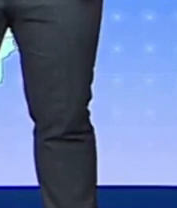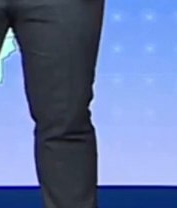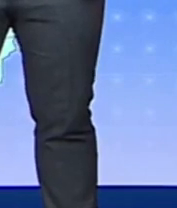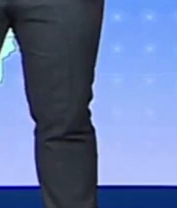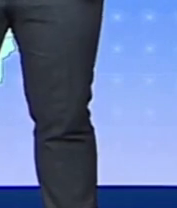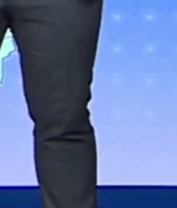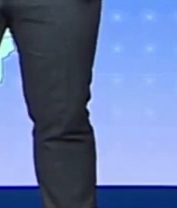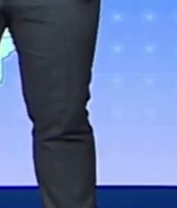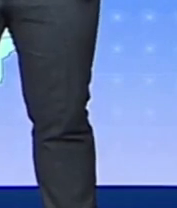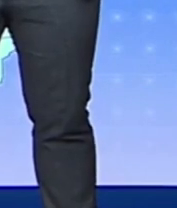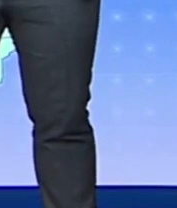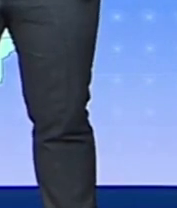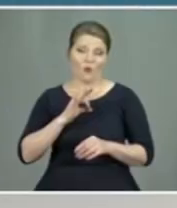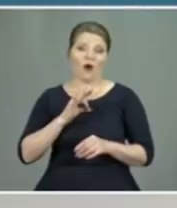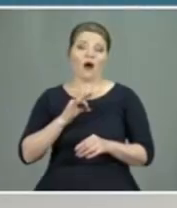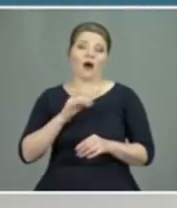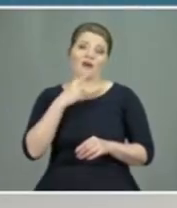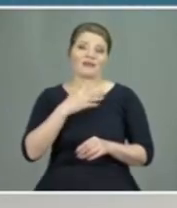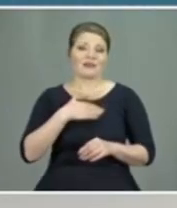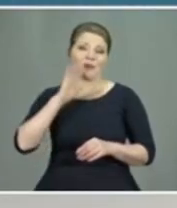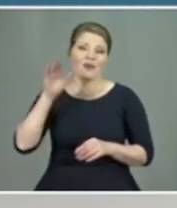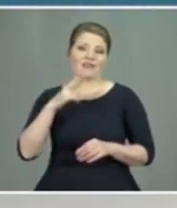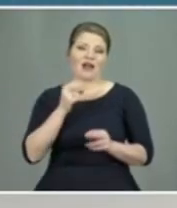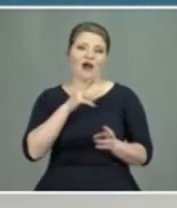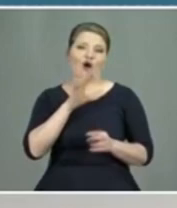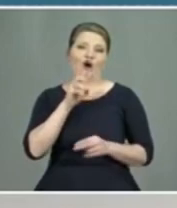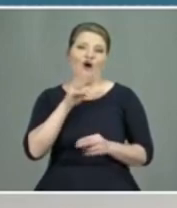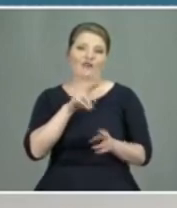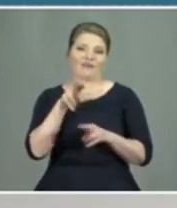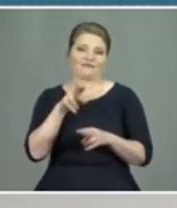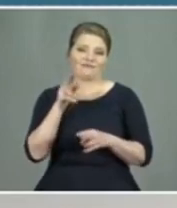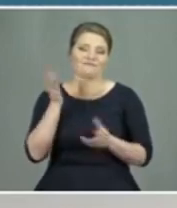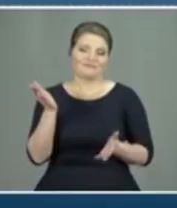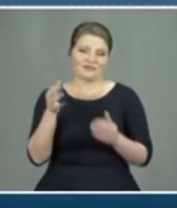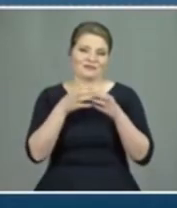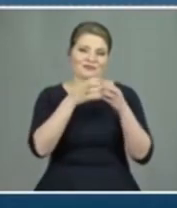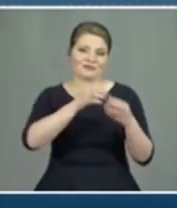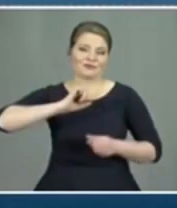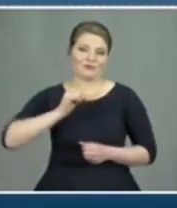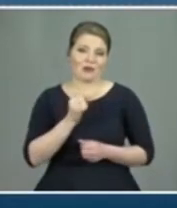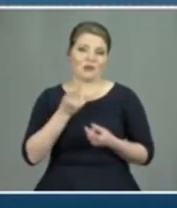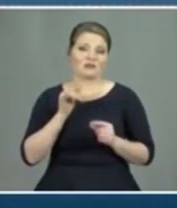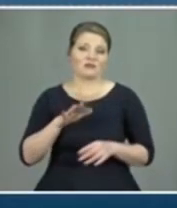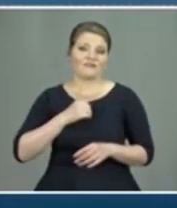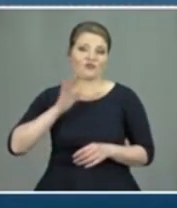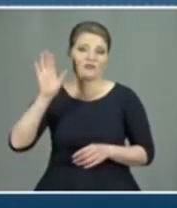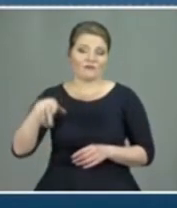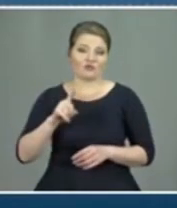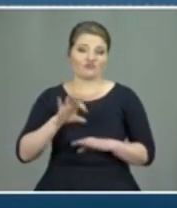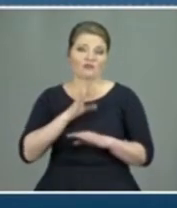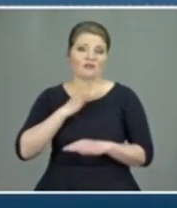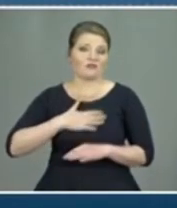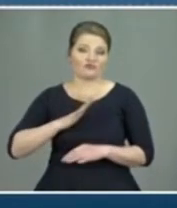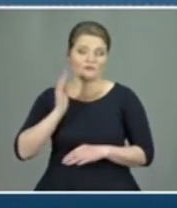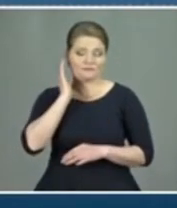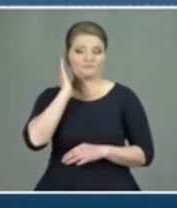на проспекте Гагарина в Нижнем Новгороде? На каждый вопрос Глеб Никитин отвечал развернуто и основательно. Один из звонивших пожаловался губернатору